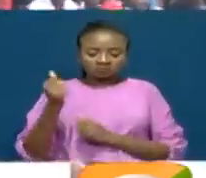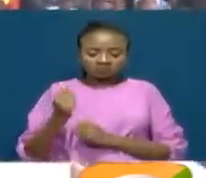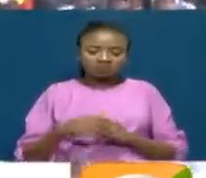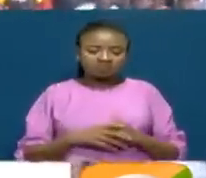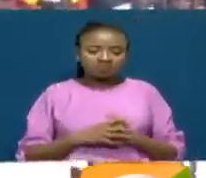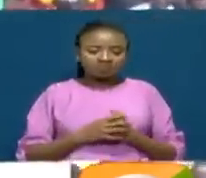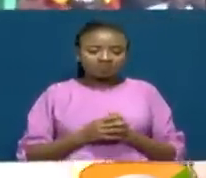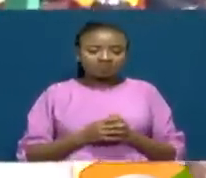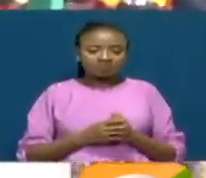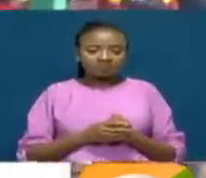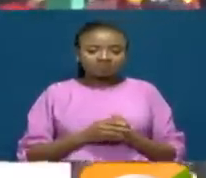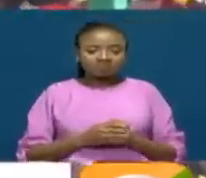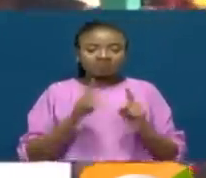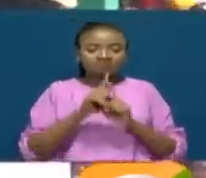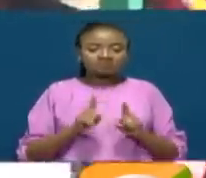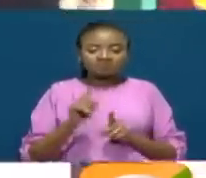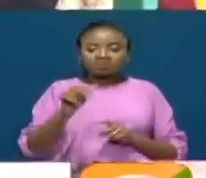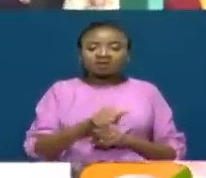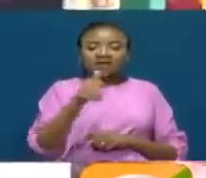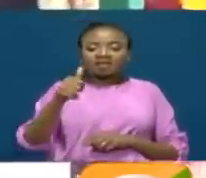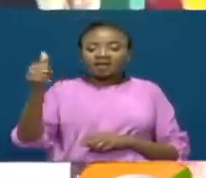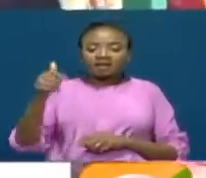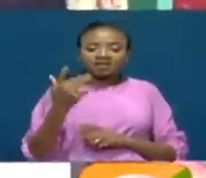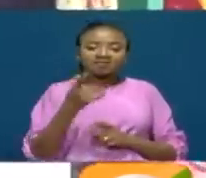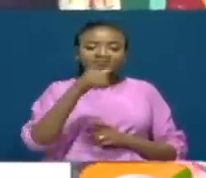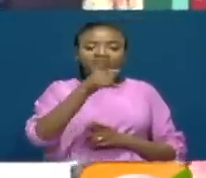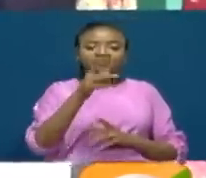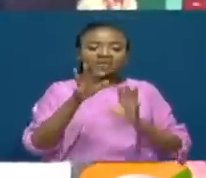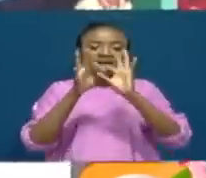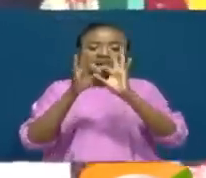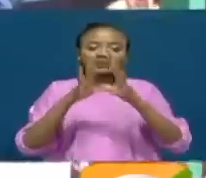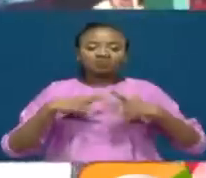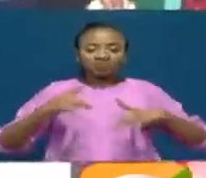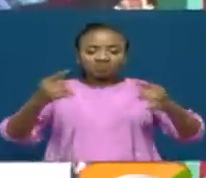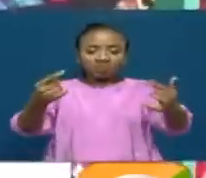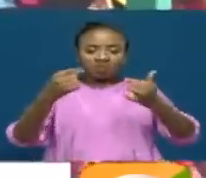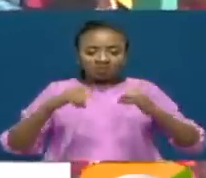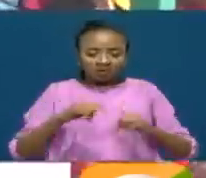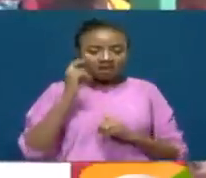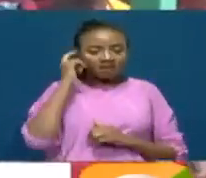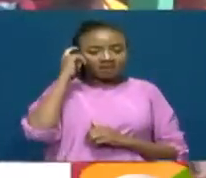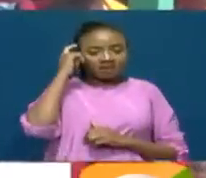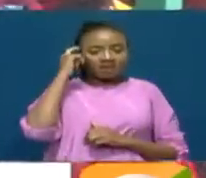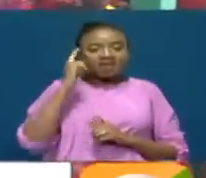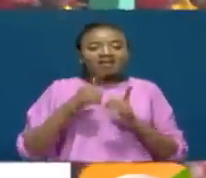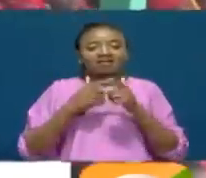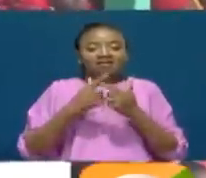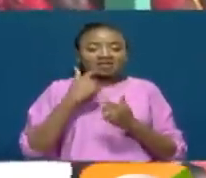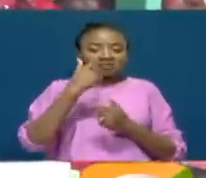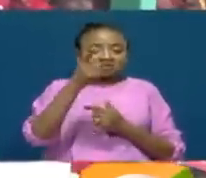Wale wengine wakija hapa, wale wa kuzimia akija hapa, na muambie kwamba mna shida ya